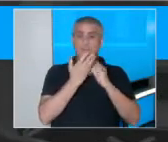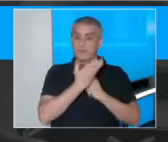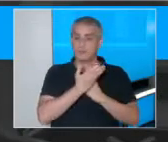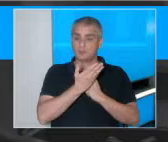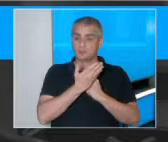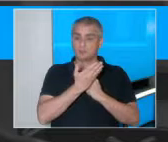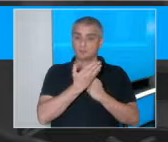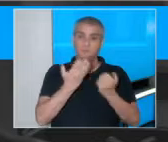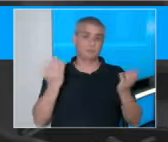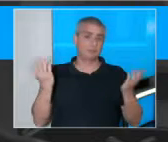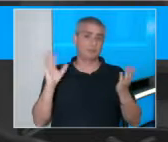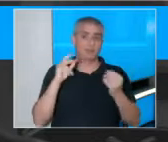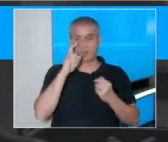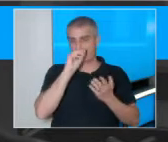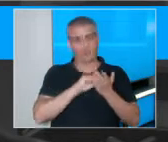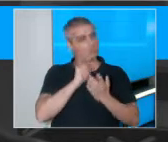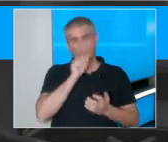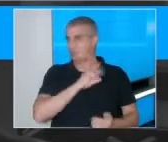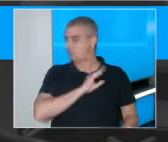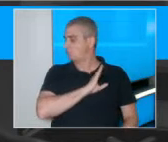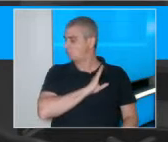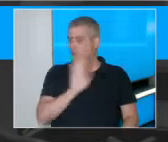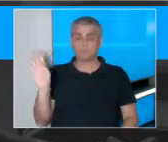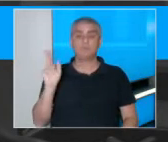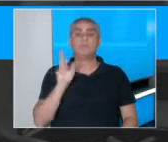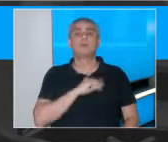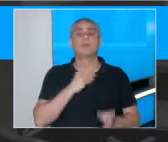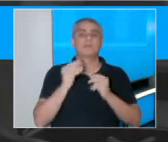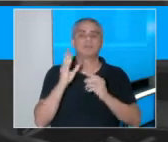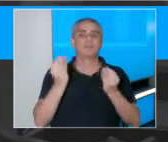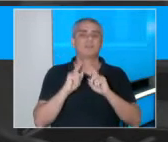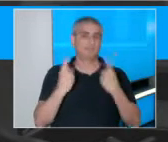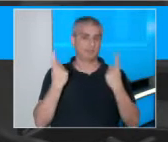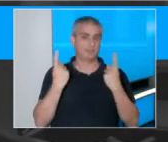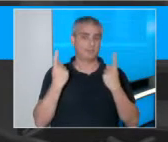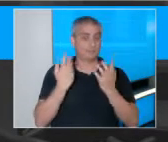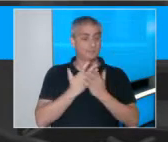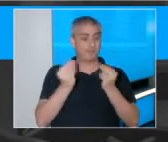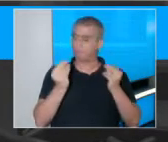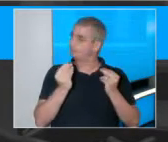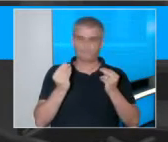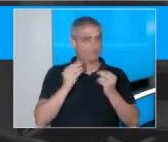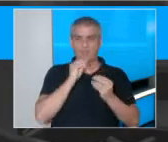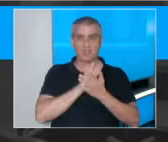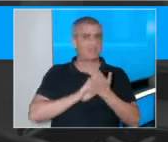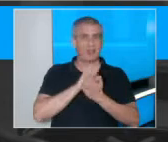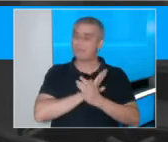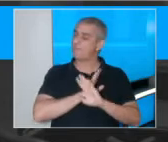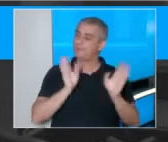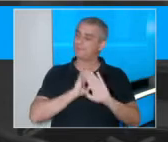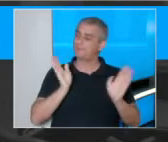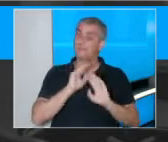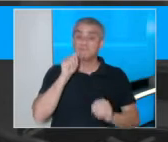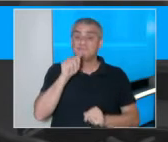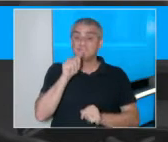הפרקליטות, על קלון הם לא מוכנים להתפשר, הם מוכנים להתפשר על דברים אחרים, ירידה מהבמה אין על מה לדבר. ועל